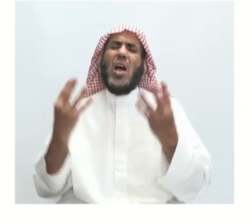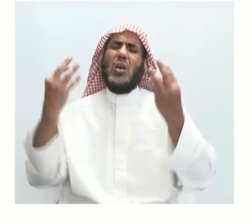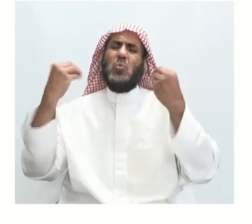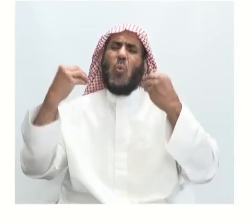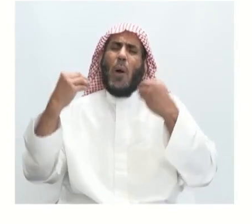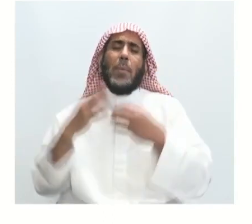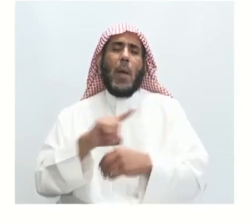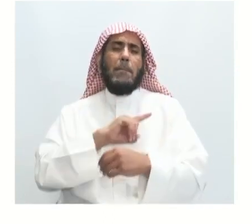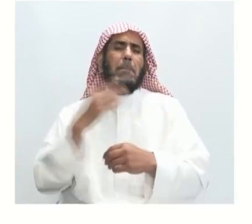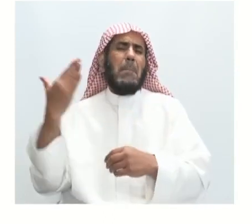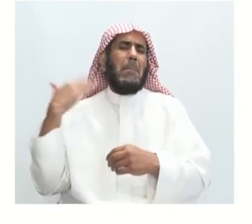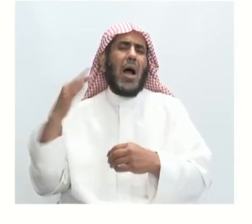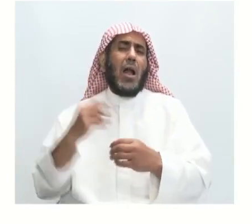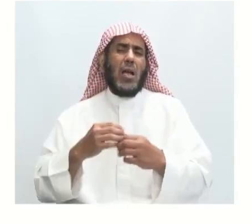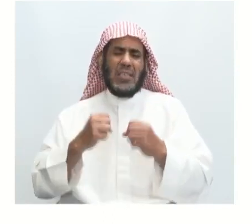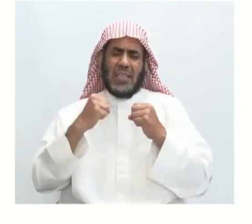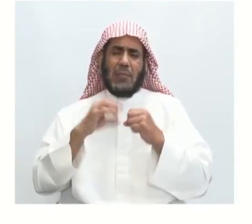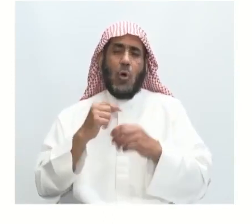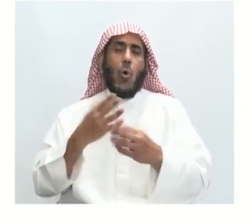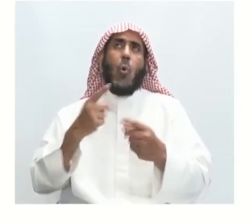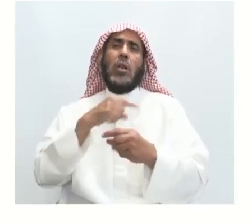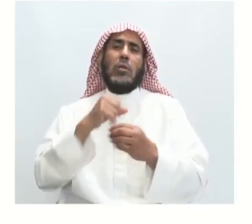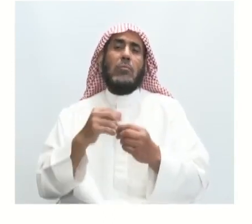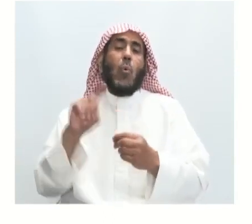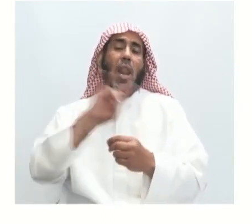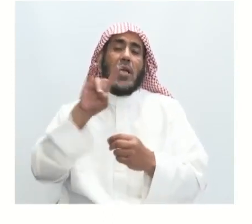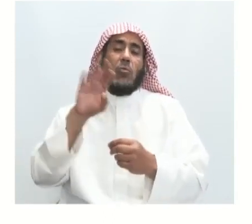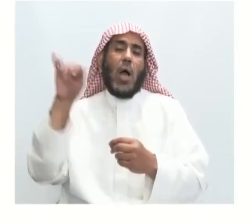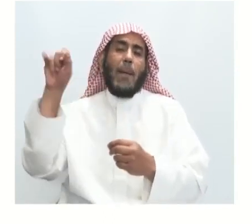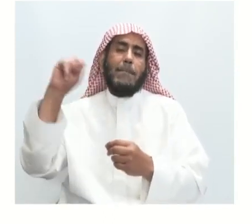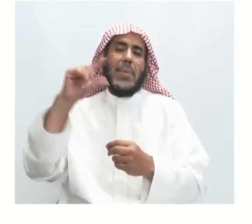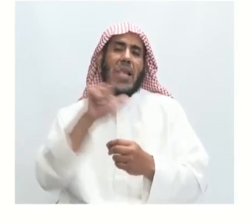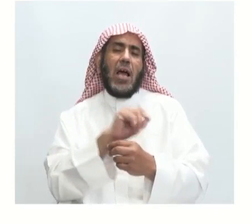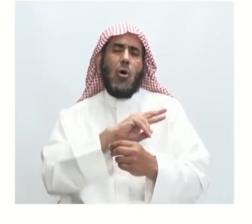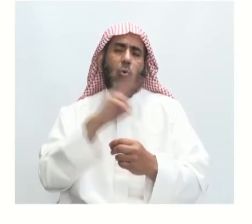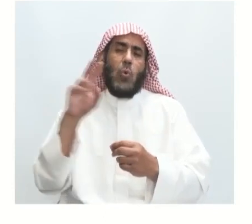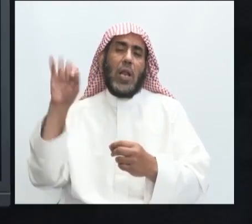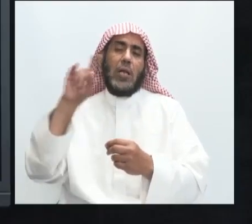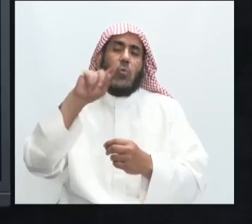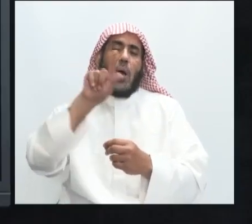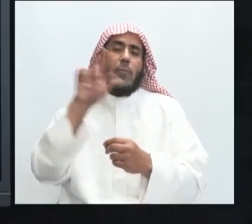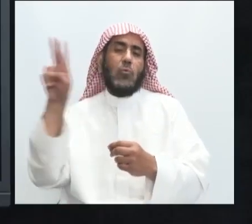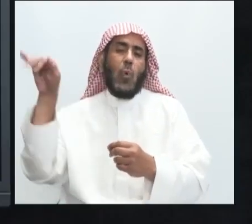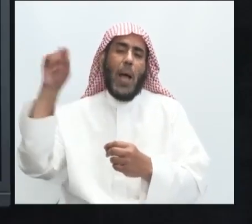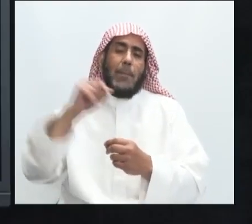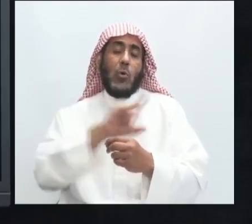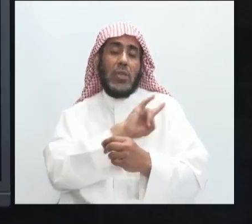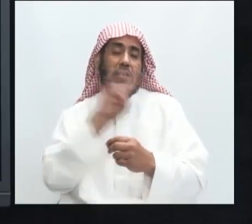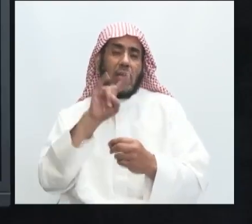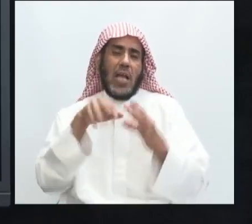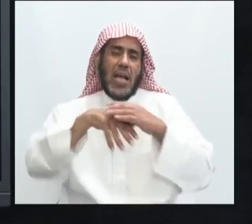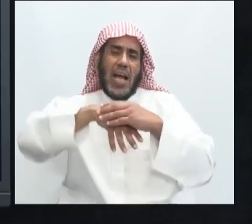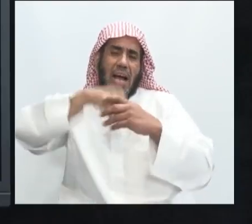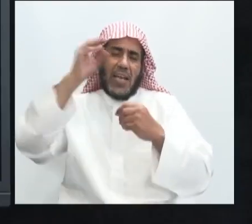ما لا طاقه لنا به لا تؤاخذنا ولا تحمل علينا ولا تحملنا كل ذلك صيغه نهي لكنها خرجت من